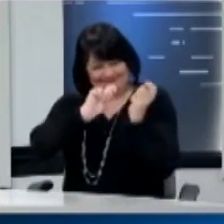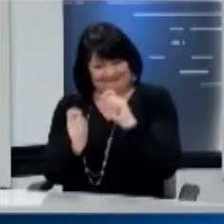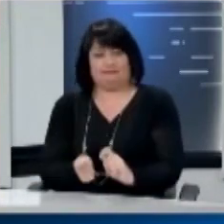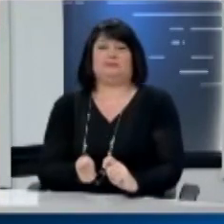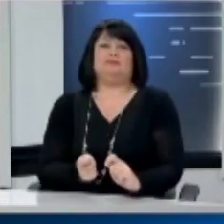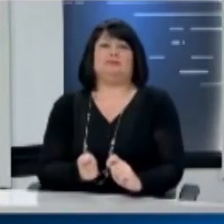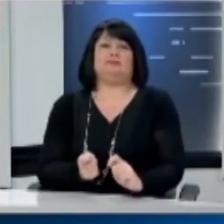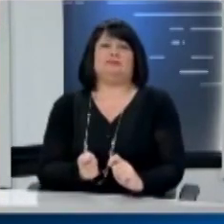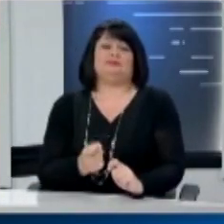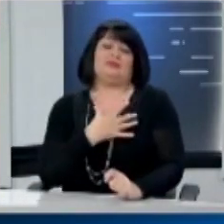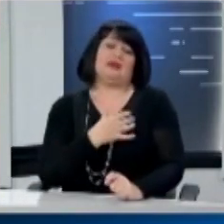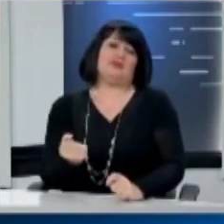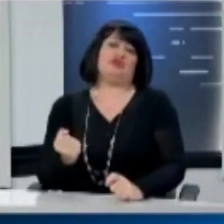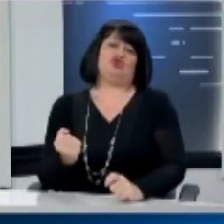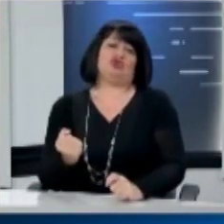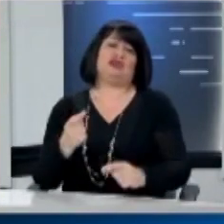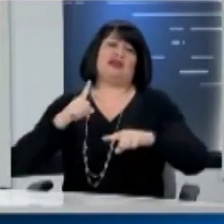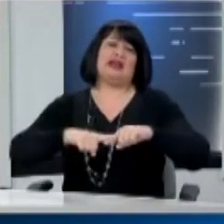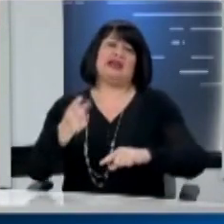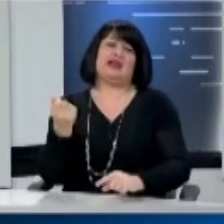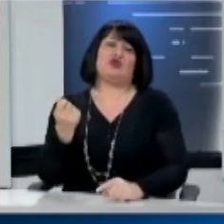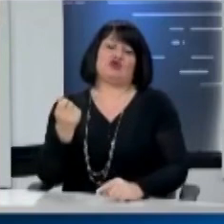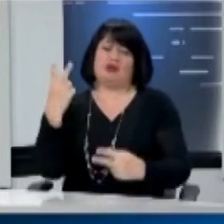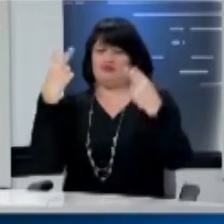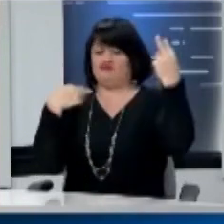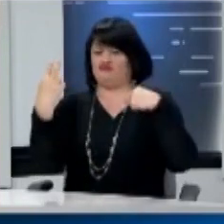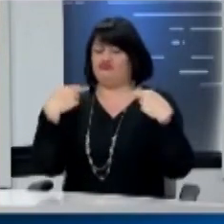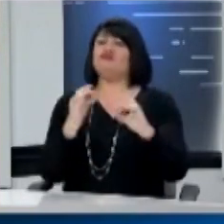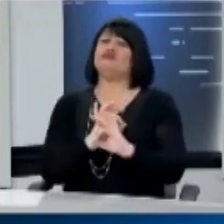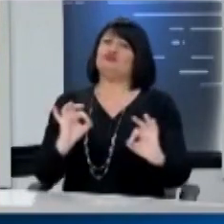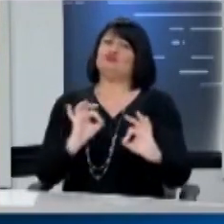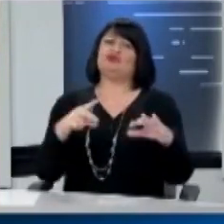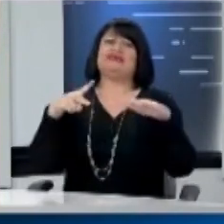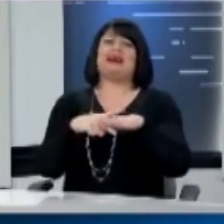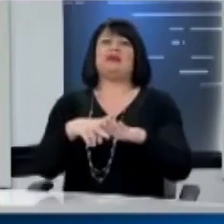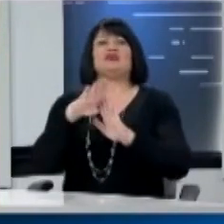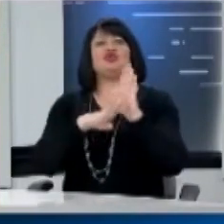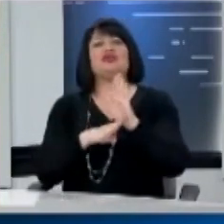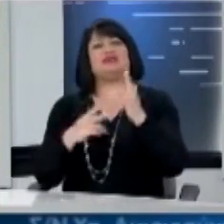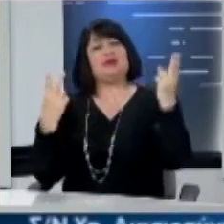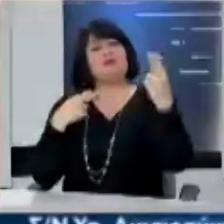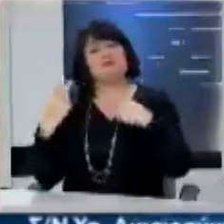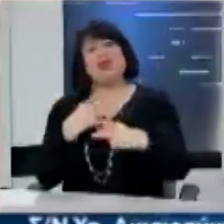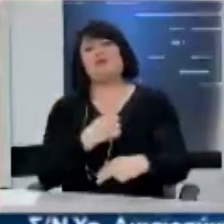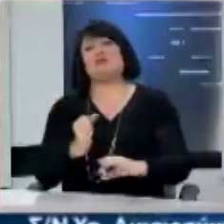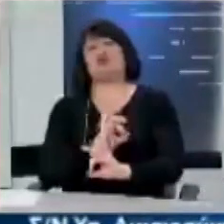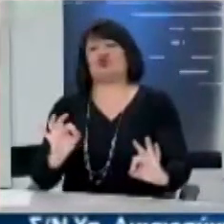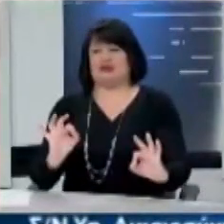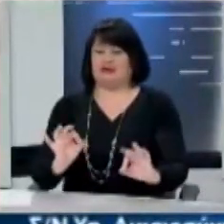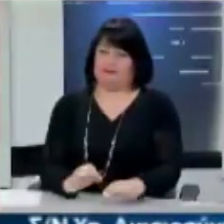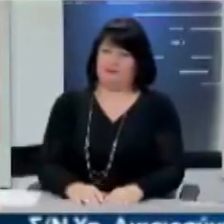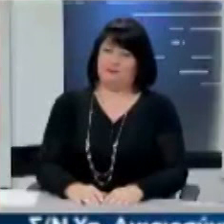αποκατέστησαν την εμπιστοσύνη στην ελληνική οικονομία και στο τραπεζικό μας σύστημα. Όπως